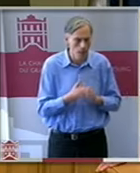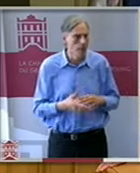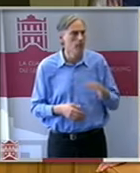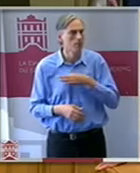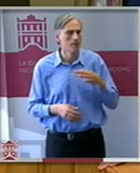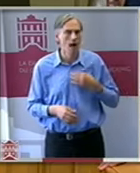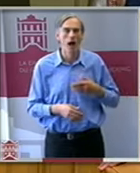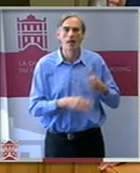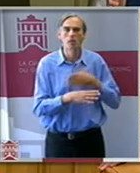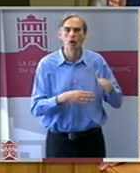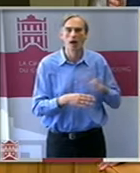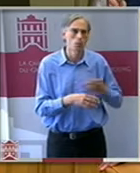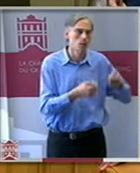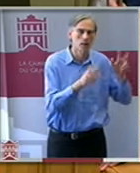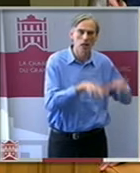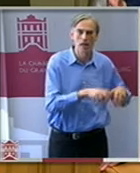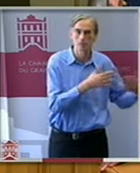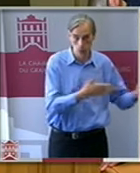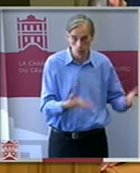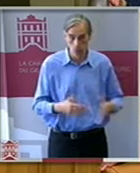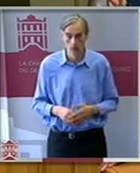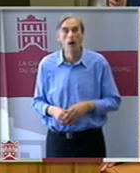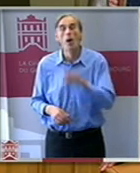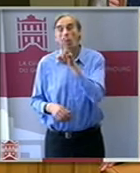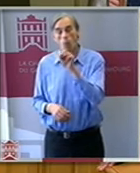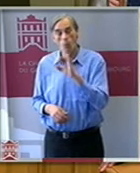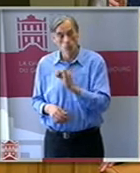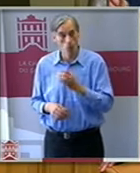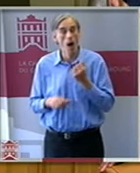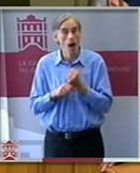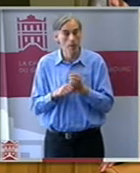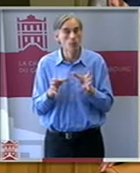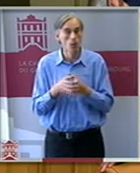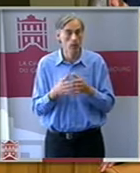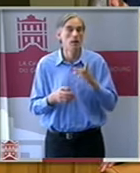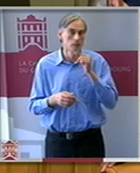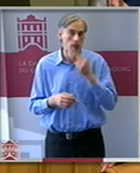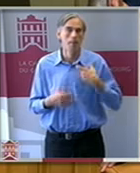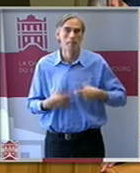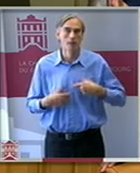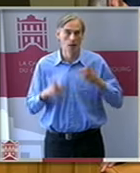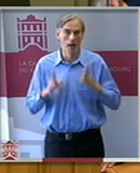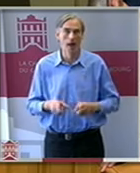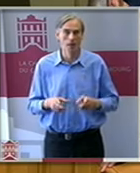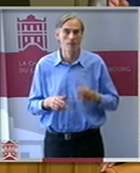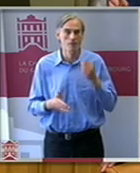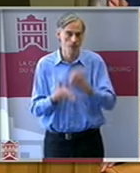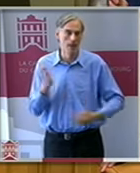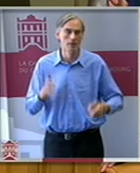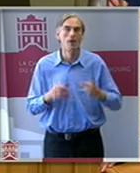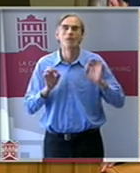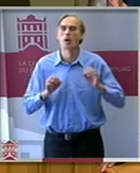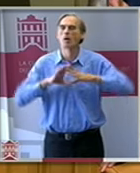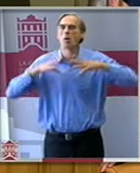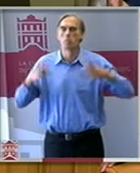es eine Arbeitsgruppe, die sich mit Menschenrechtsverletzungen von den Multinationalen auseinandersetzt, und den heißt, pass auf, geht im Englisch, Working Group